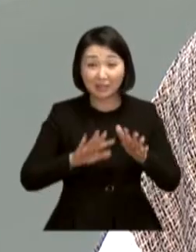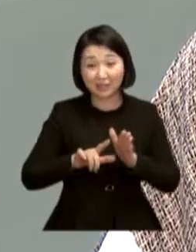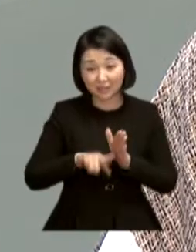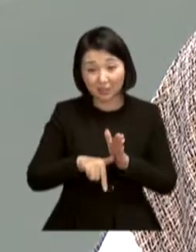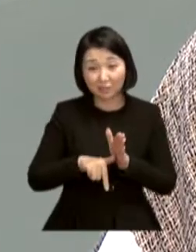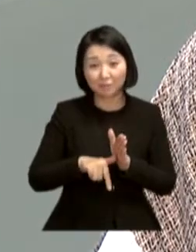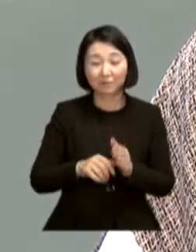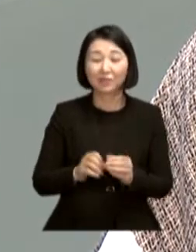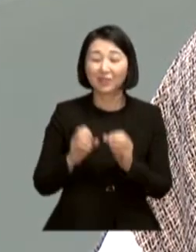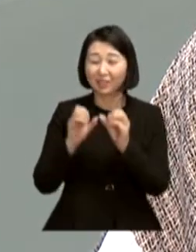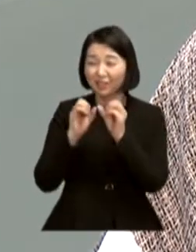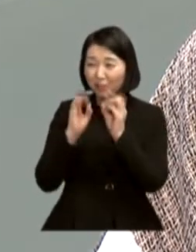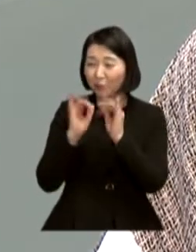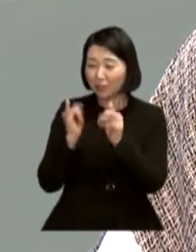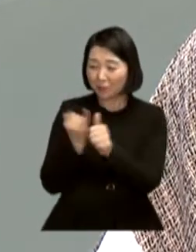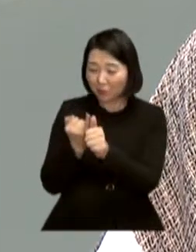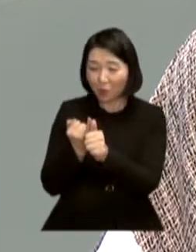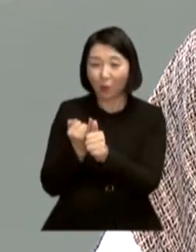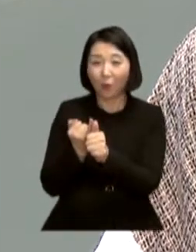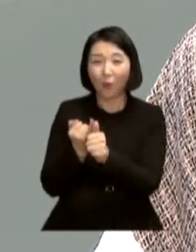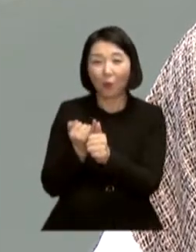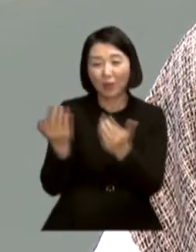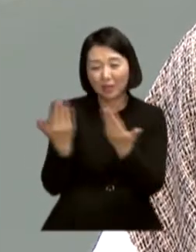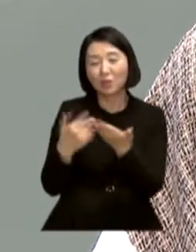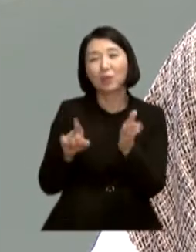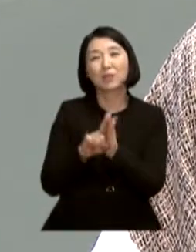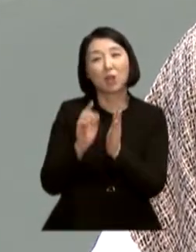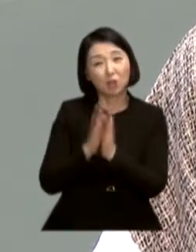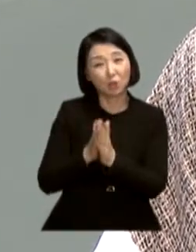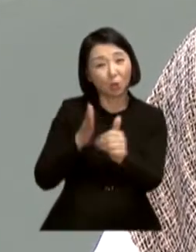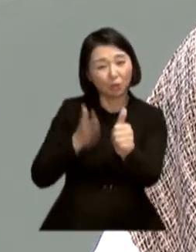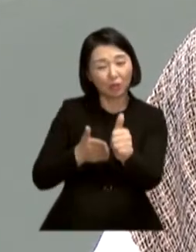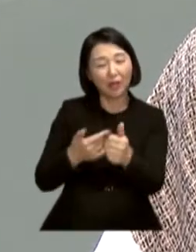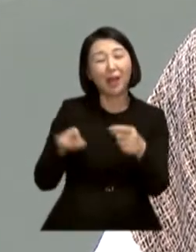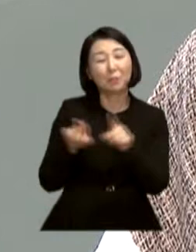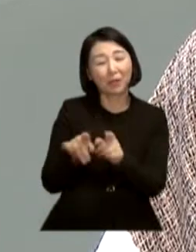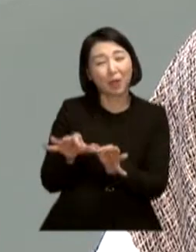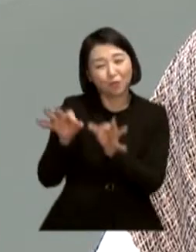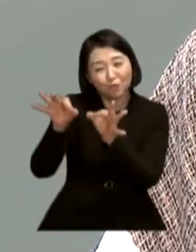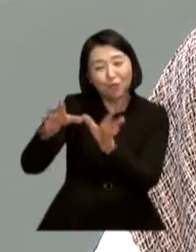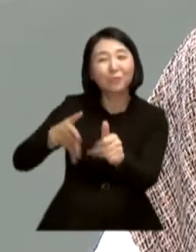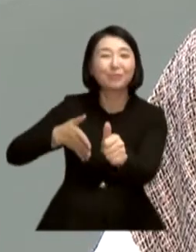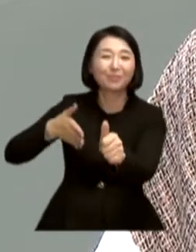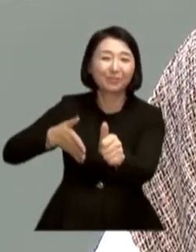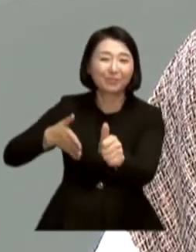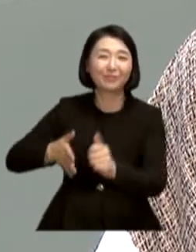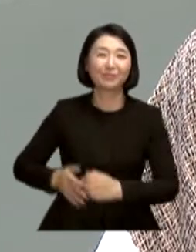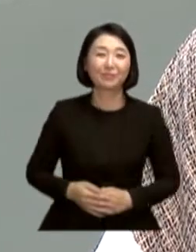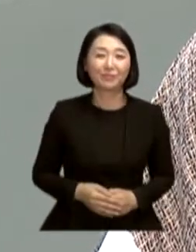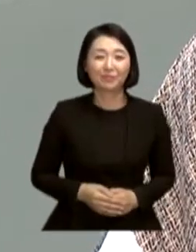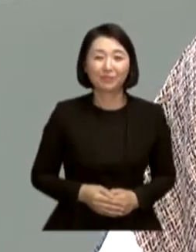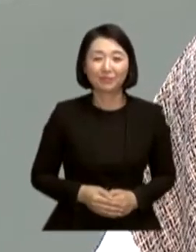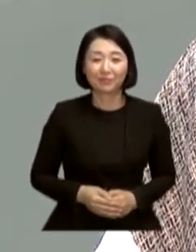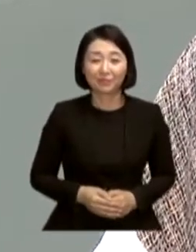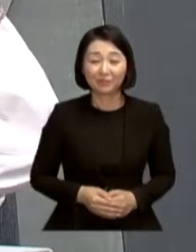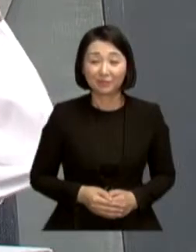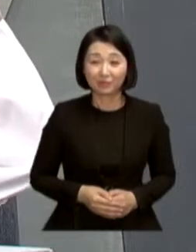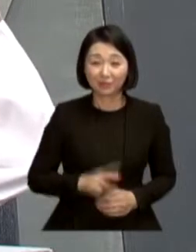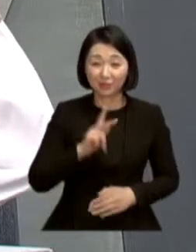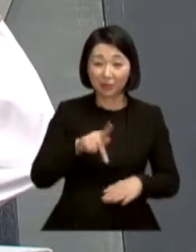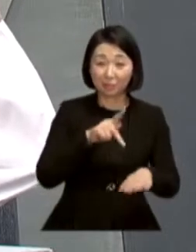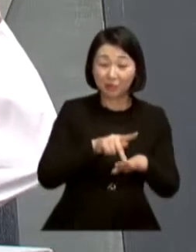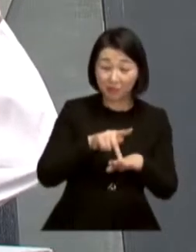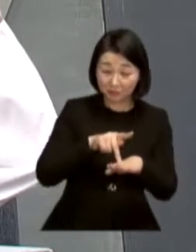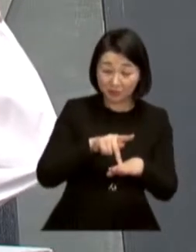시간 정말로 선교사님 네 분과 또 사역을 위해서 기도해 주시고 함께 후원해 주시면 감사하겠습니다. 네.